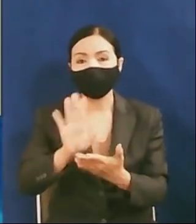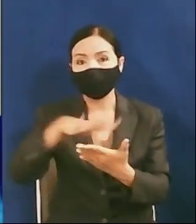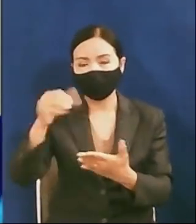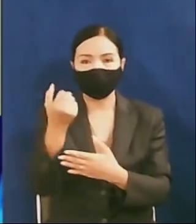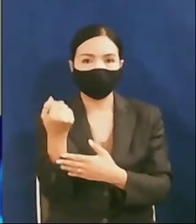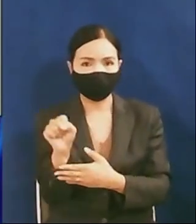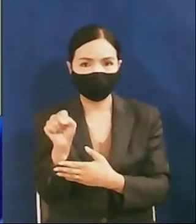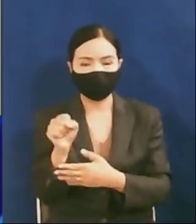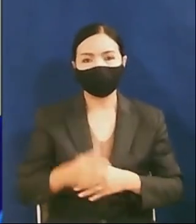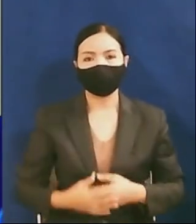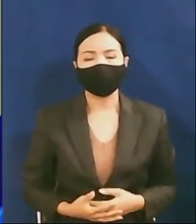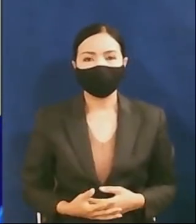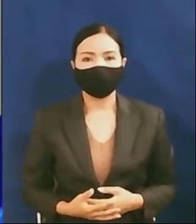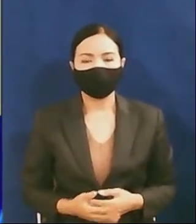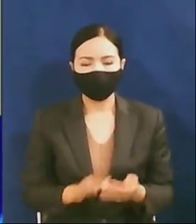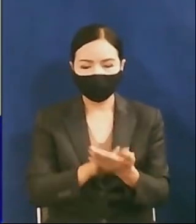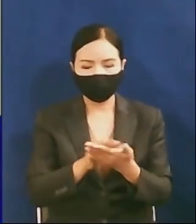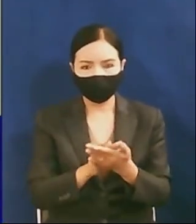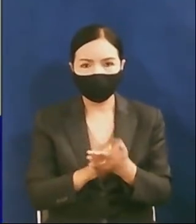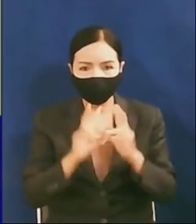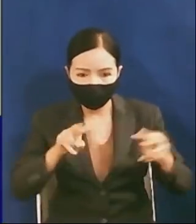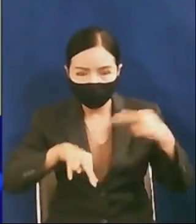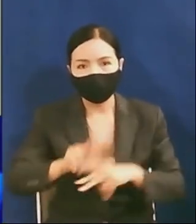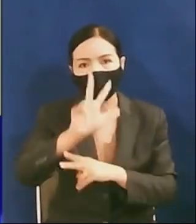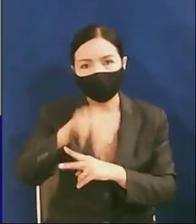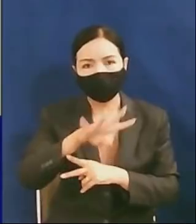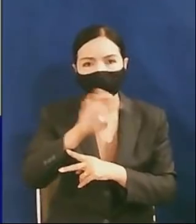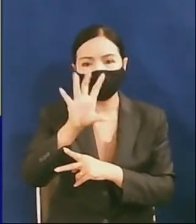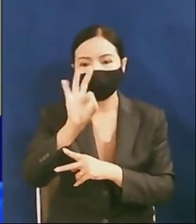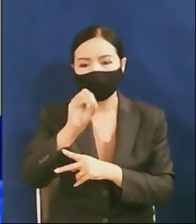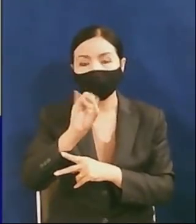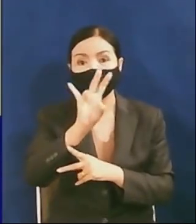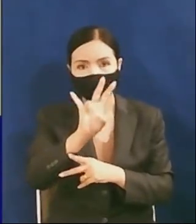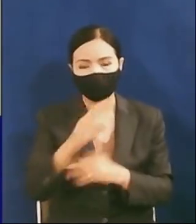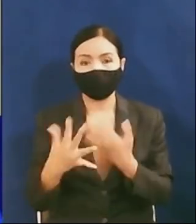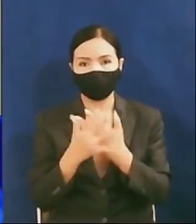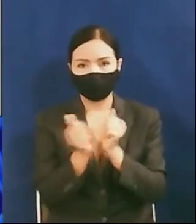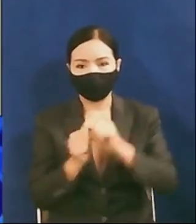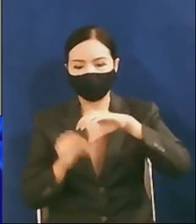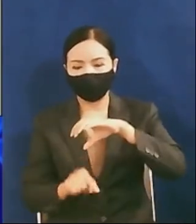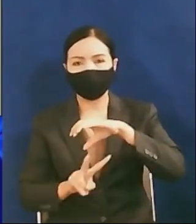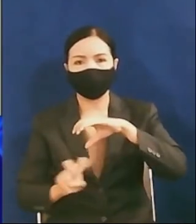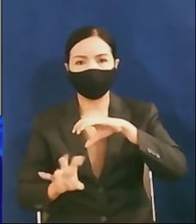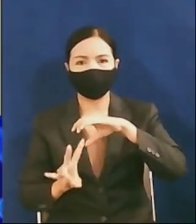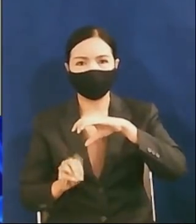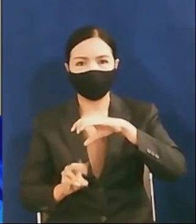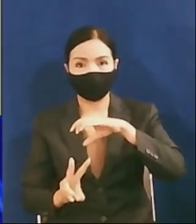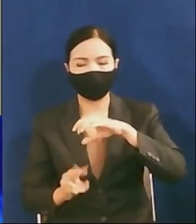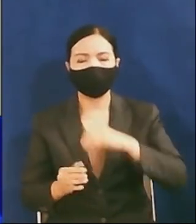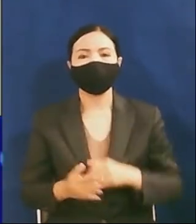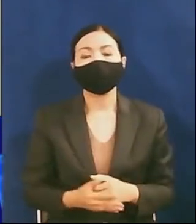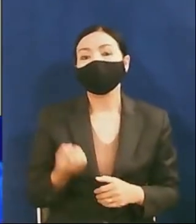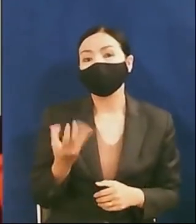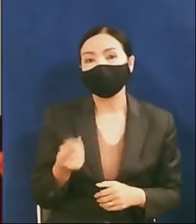ทศ10รายนะครับขออภัยครับคัดกรองเชิงรุก 3,497 รายนะครับแต่ในเรือนจำนะครับ272รายส่วน